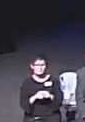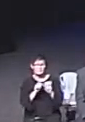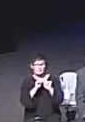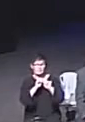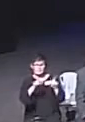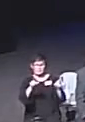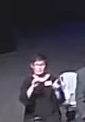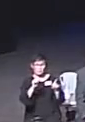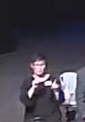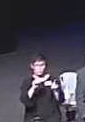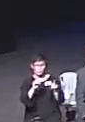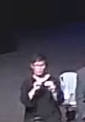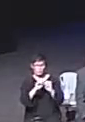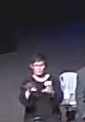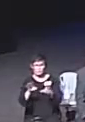Striimaus lisää